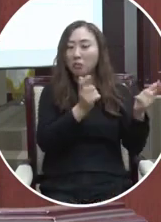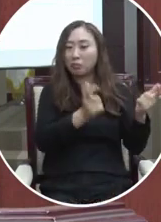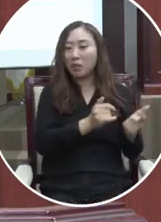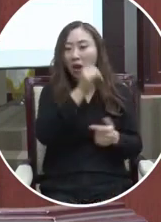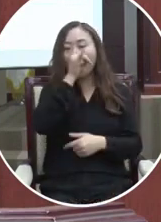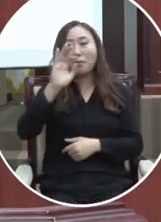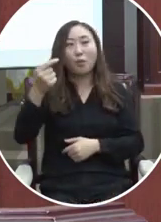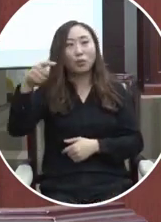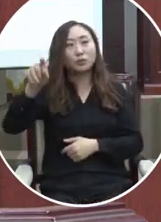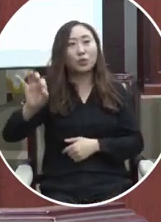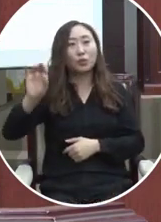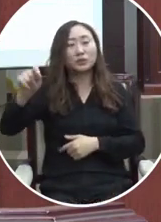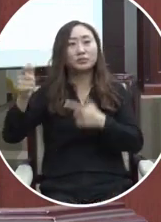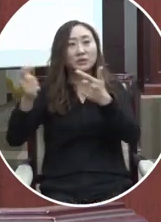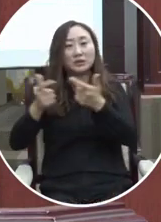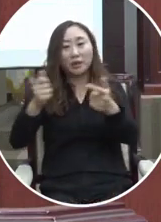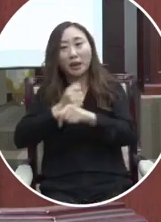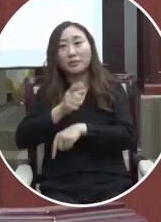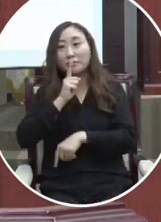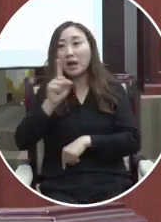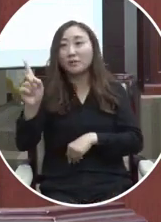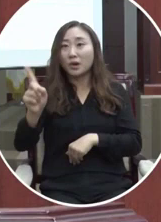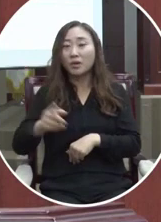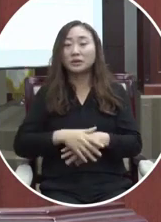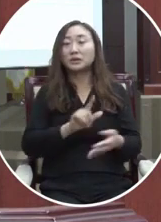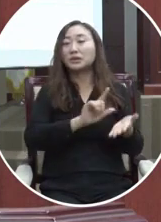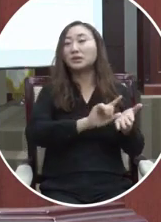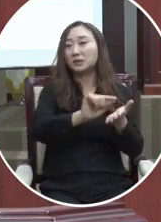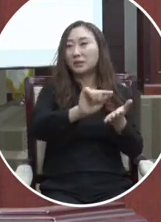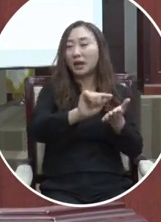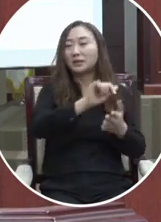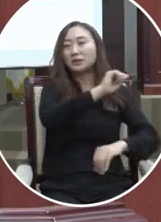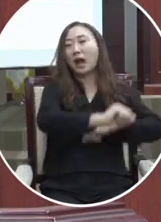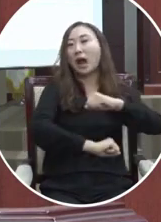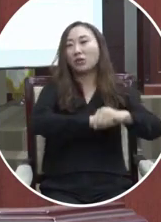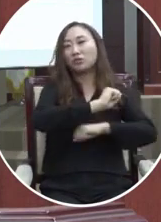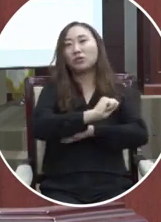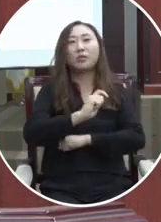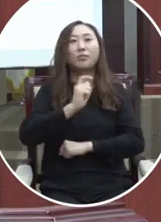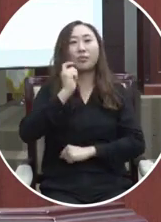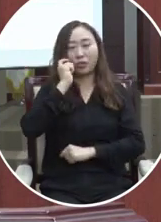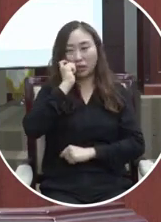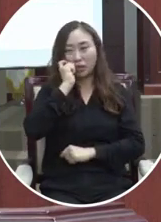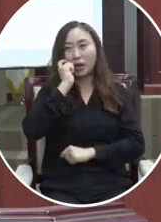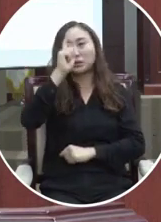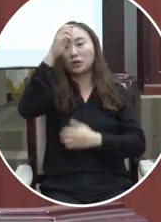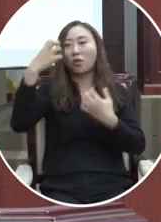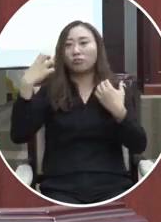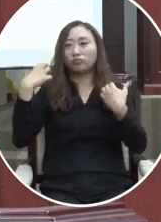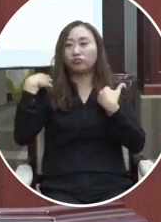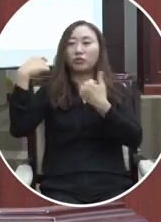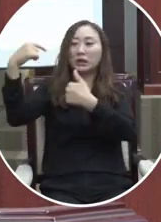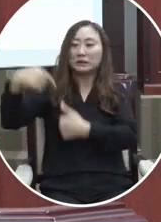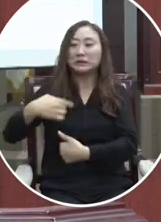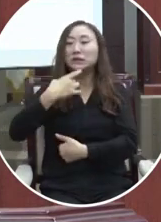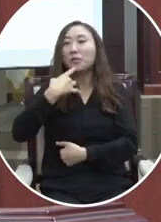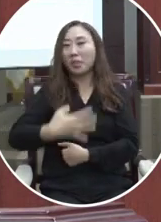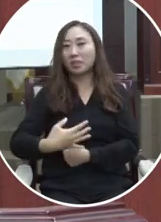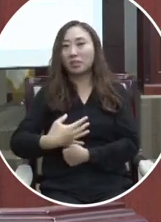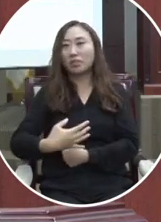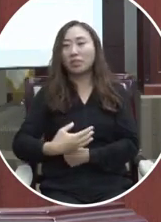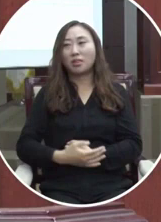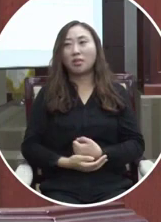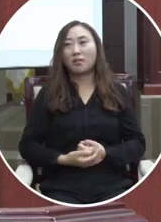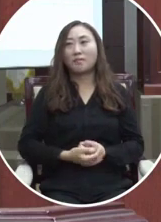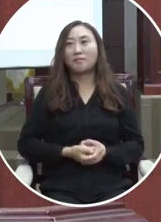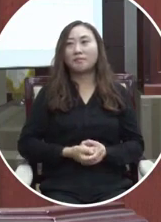보조금이 늘어난다는 것은 무슨 뜻이냐 지방 자치 단체의 자율성이 떨어지고 중앙정부의 집행 기관 구실